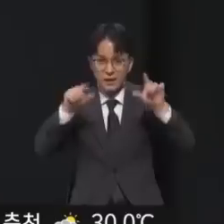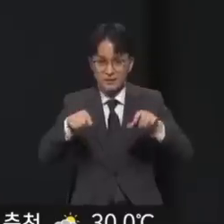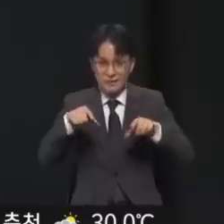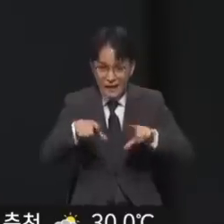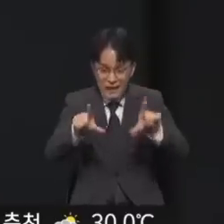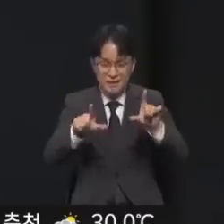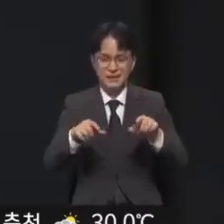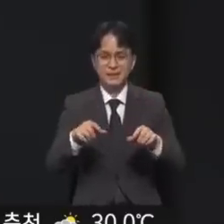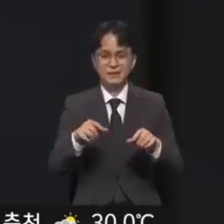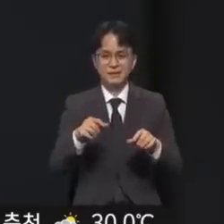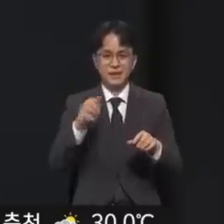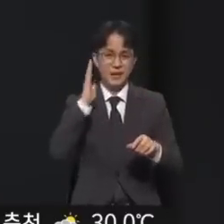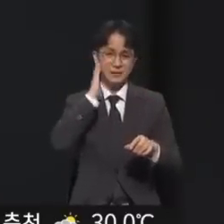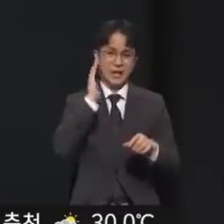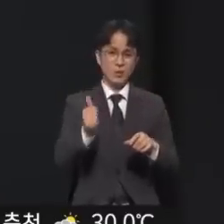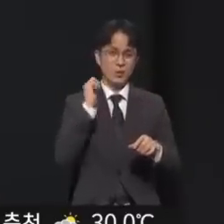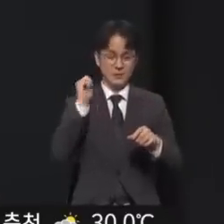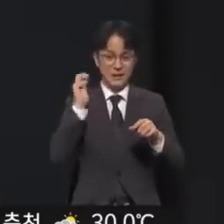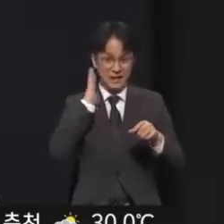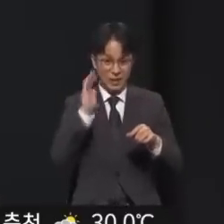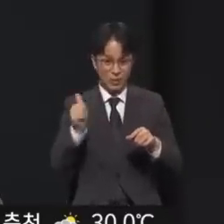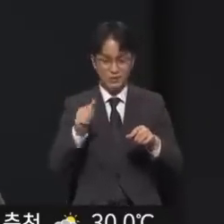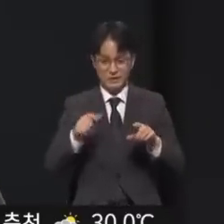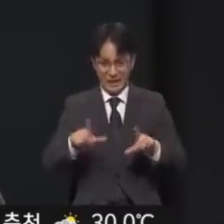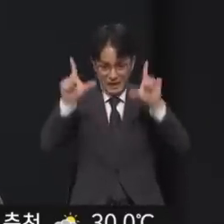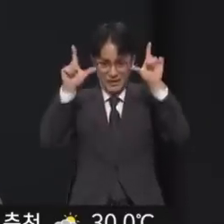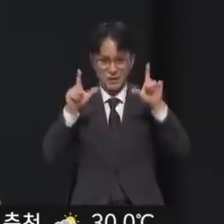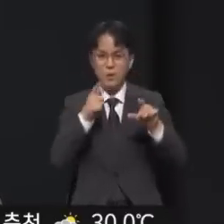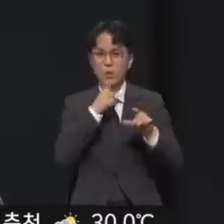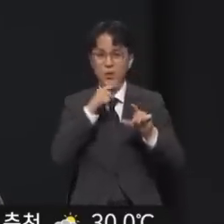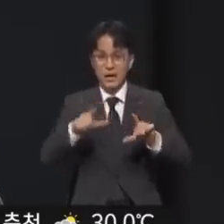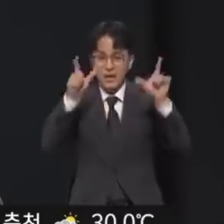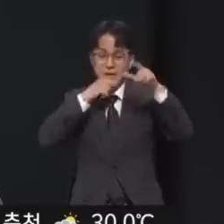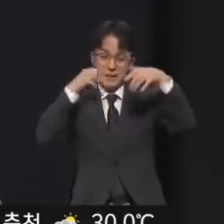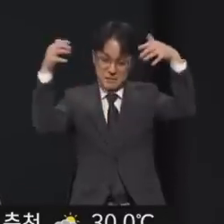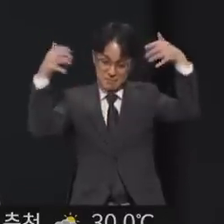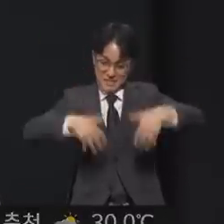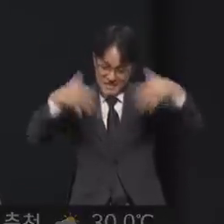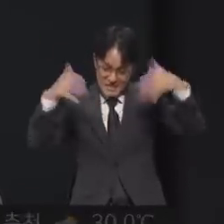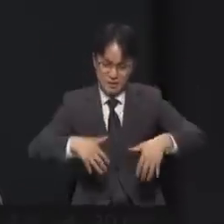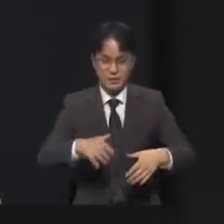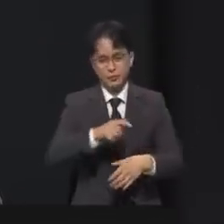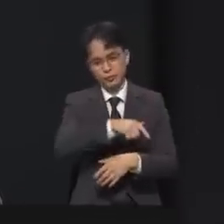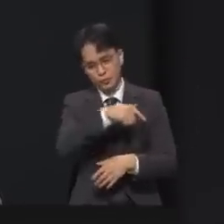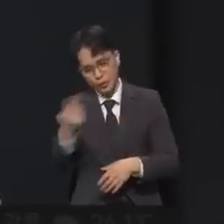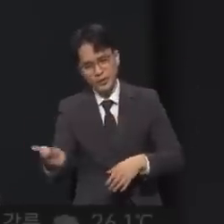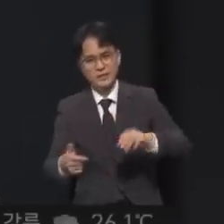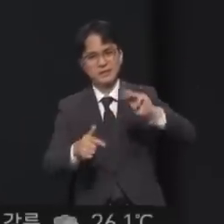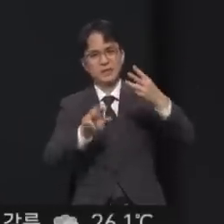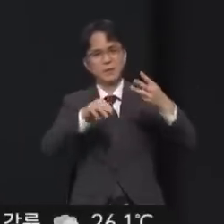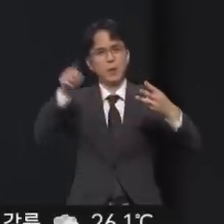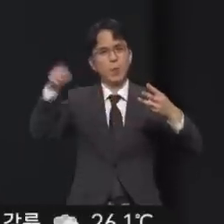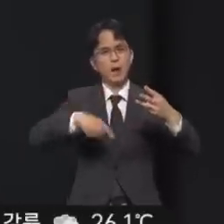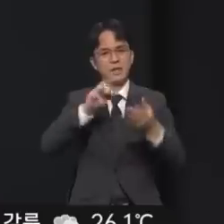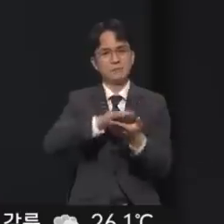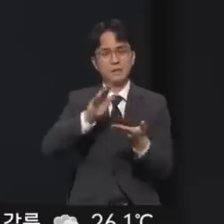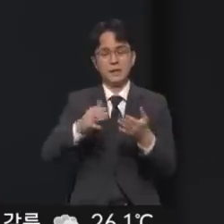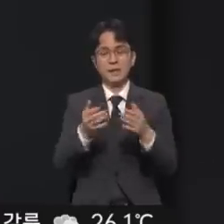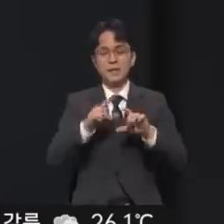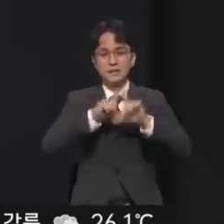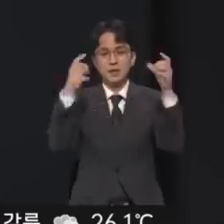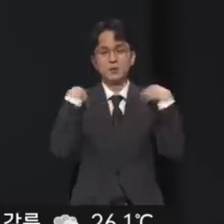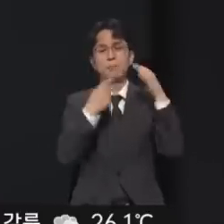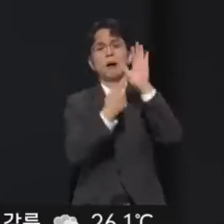거라고 예보가 돼 썼구요 우리나라에서 하루에 장대비가 내려 장대비가 내릴 때 하루에 내릴 수 있는 분량이 보통 100ml